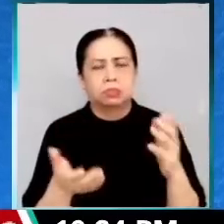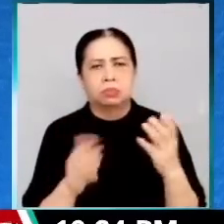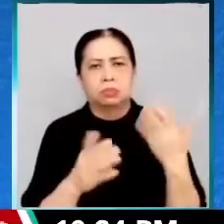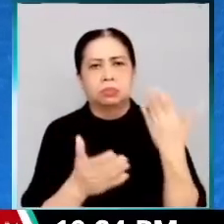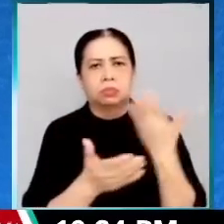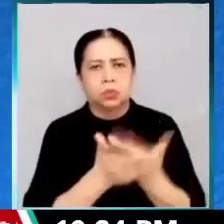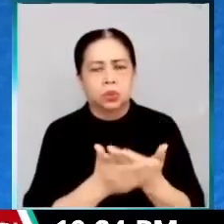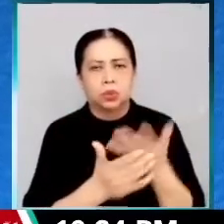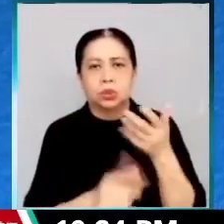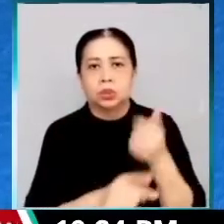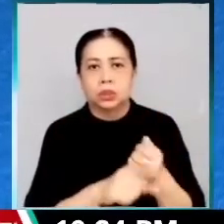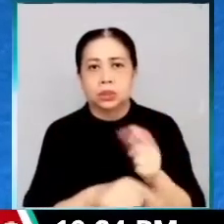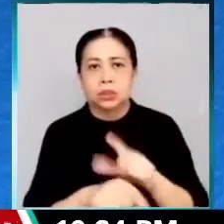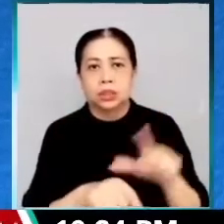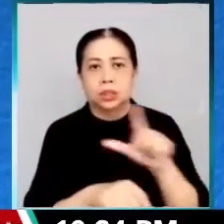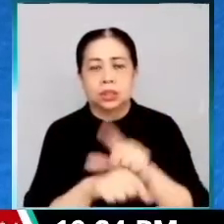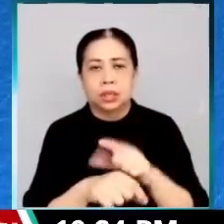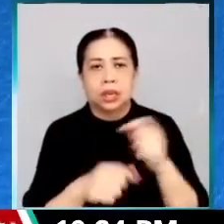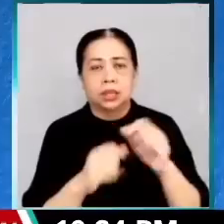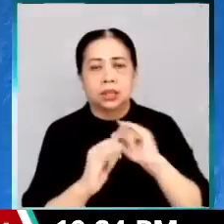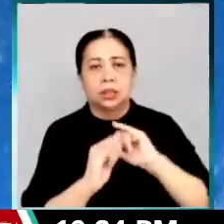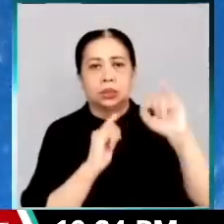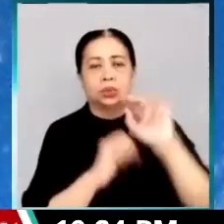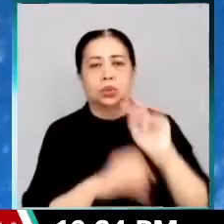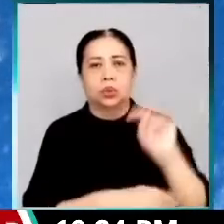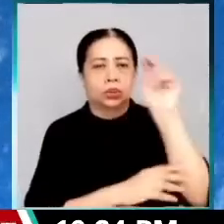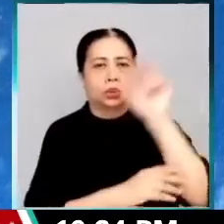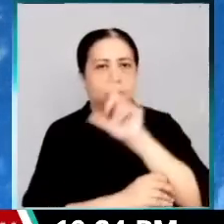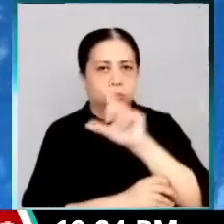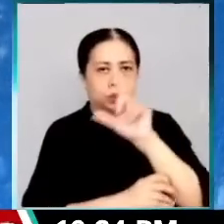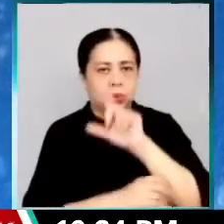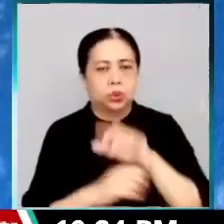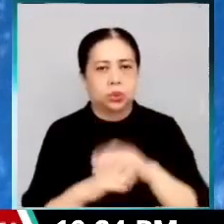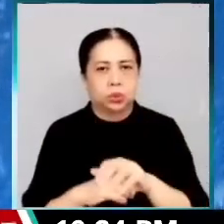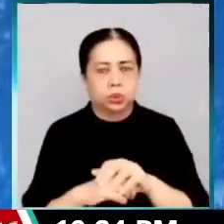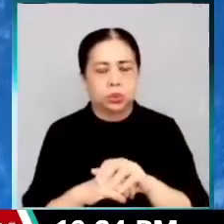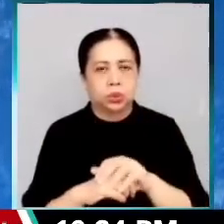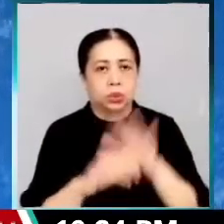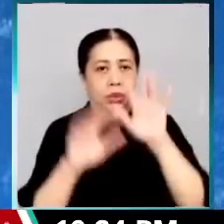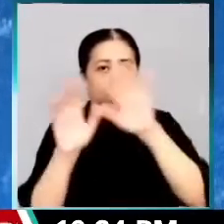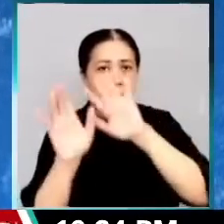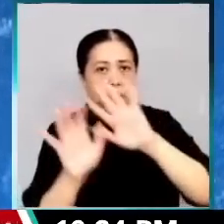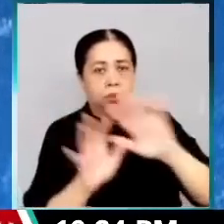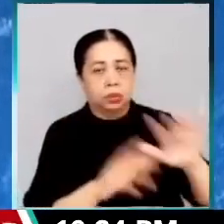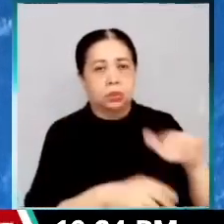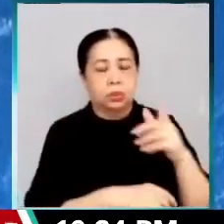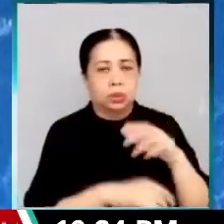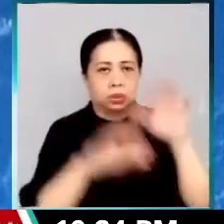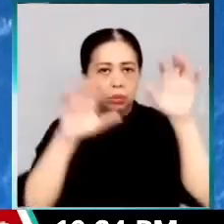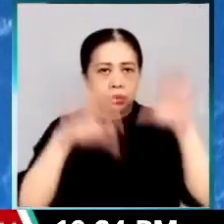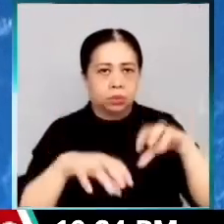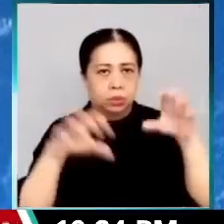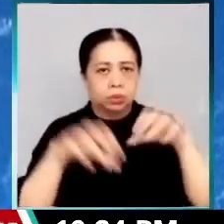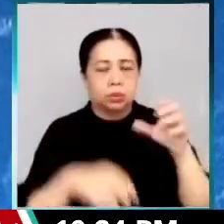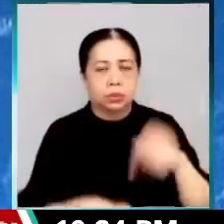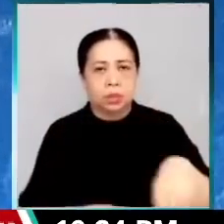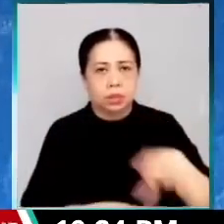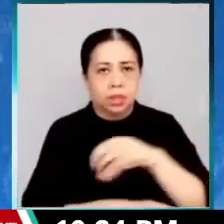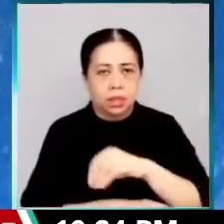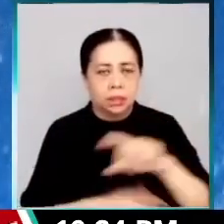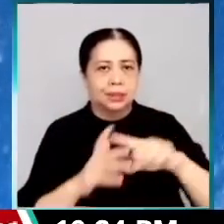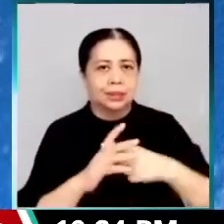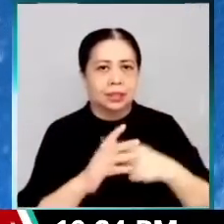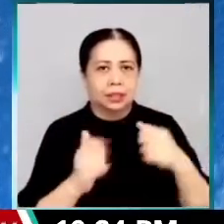sa kalupaan sa extreme northern Luzon. Ang rain bands ng bagyo posibleng magpaulan sa Cagayan Valley simula ngayong